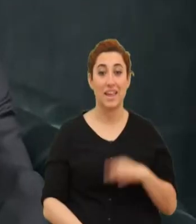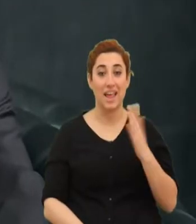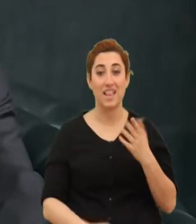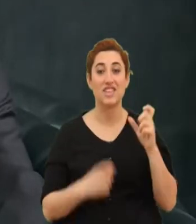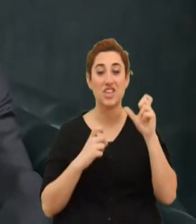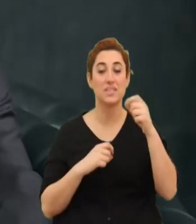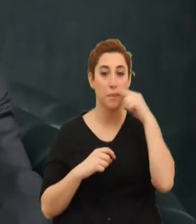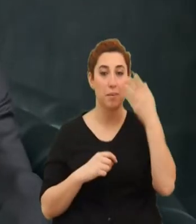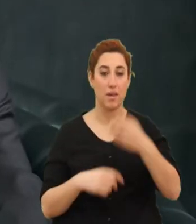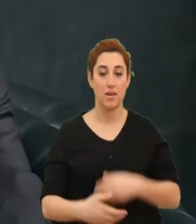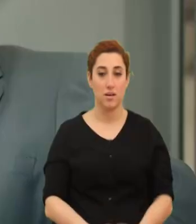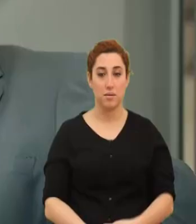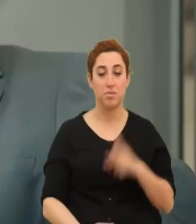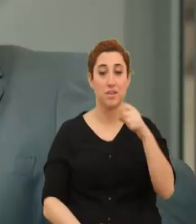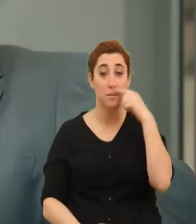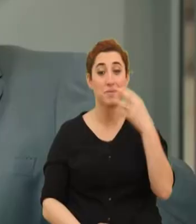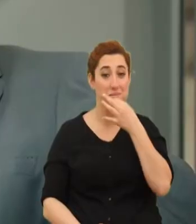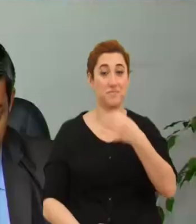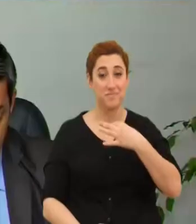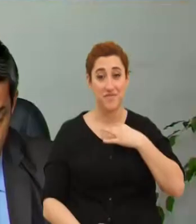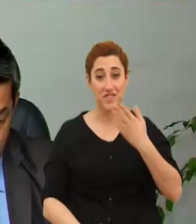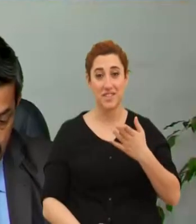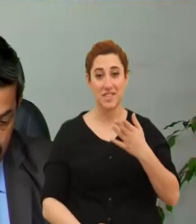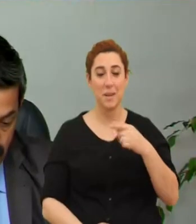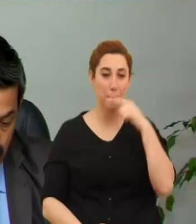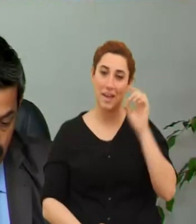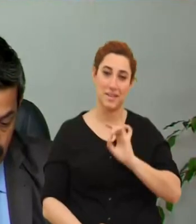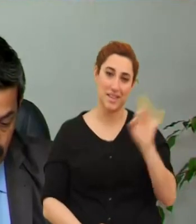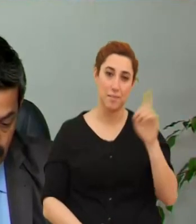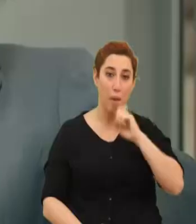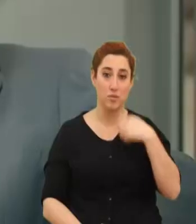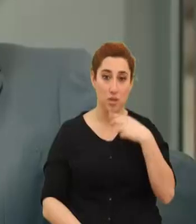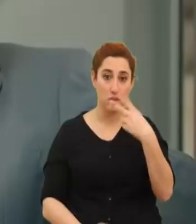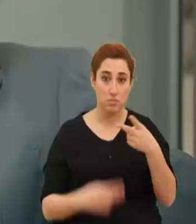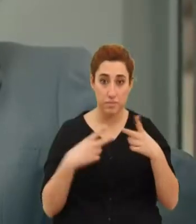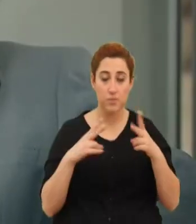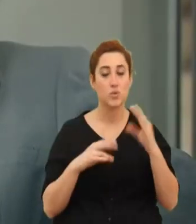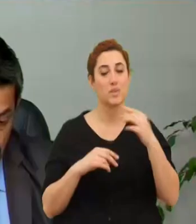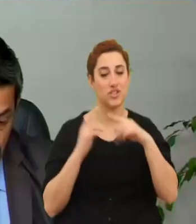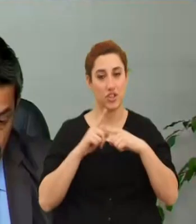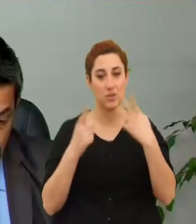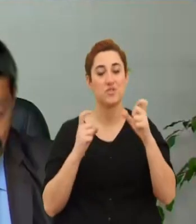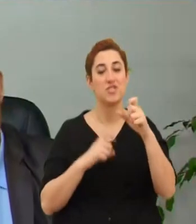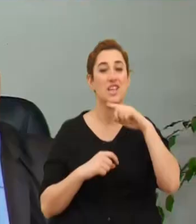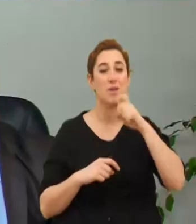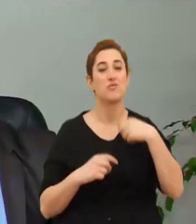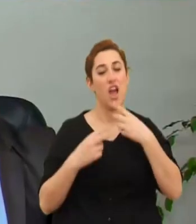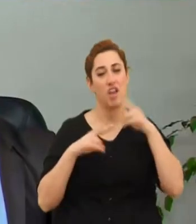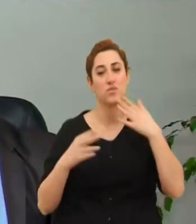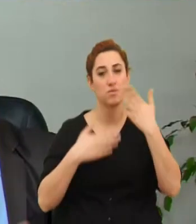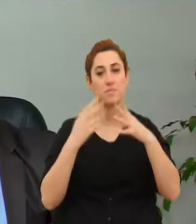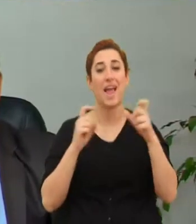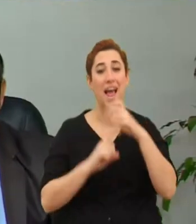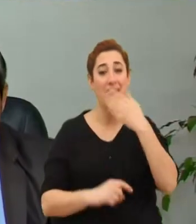Yani Cezmi Bey. Cezmi Bey, müsaadenizle Bey'i atalım mı? Amca diyebilir miyim? Çok mersi. Şimdi Cezmi amcacığım, açık net